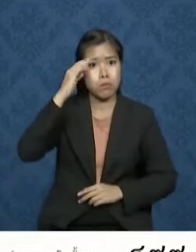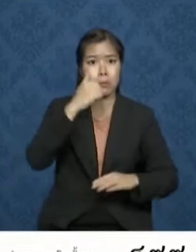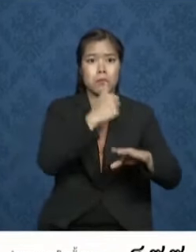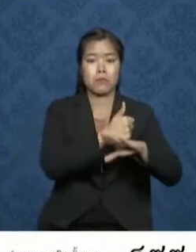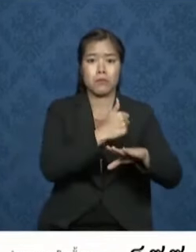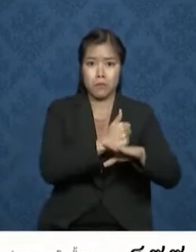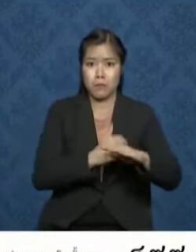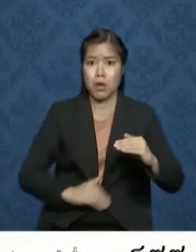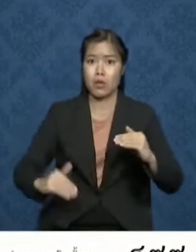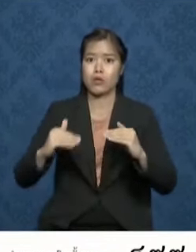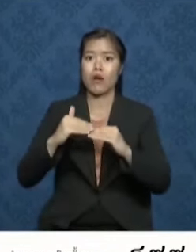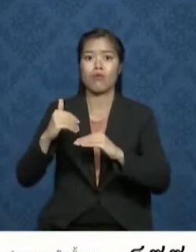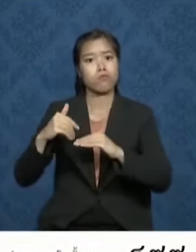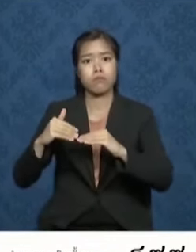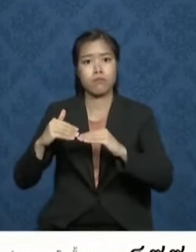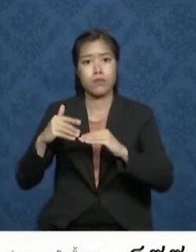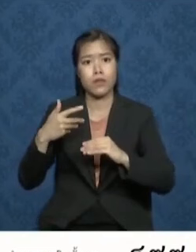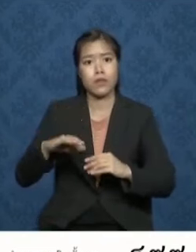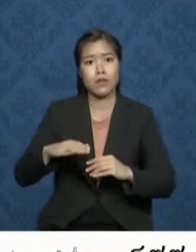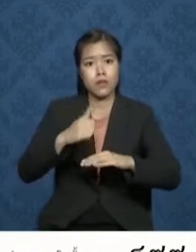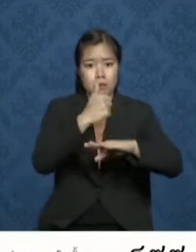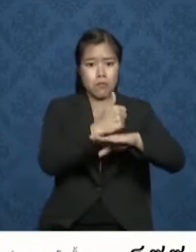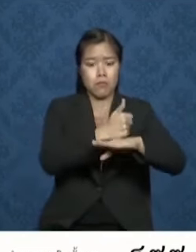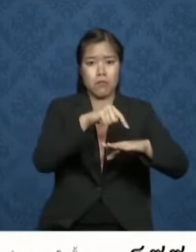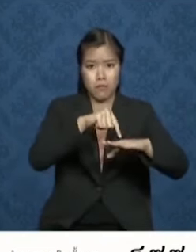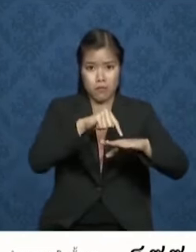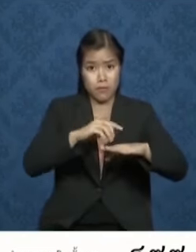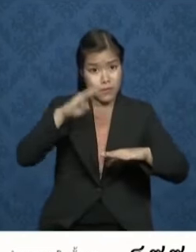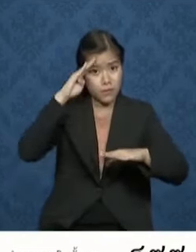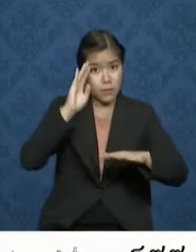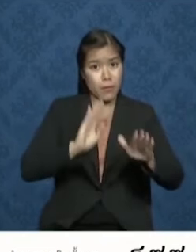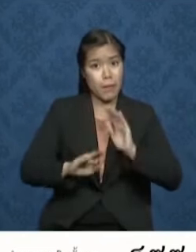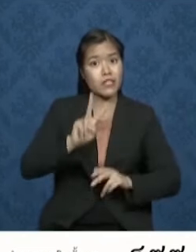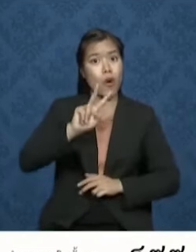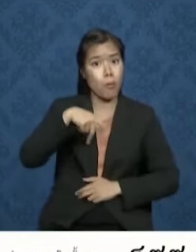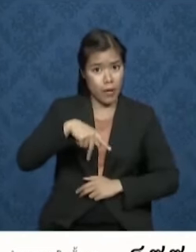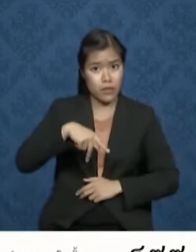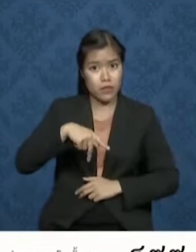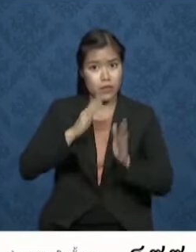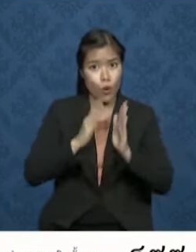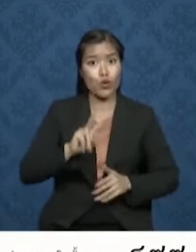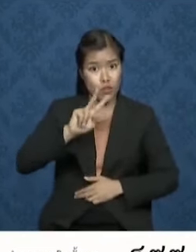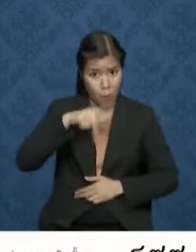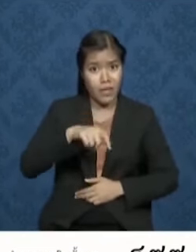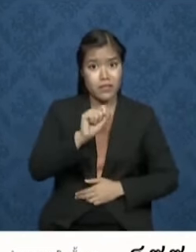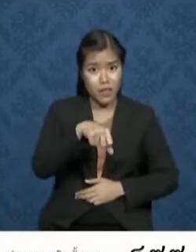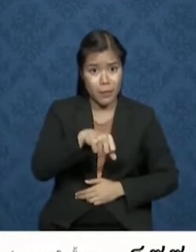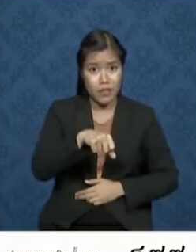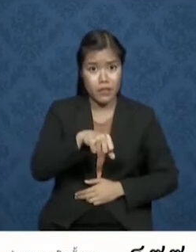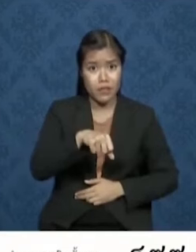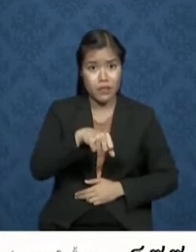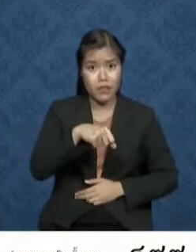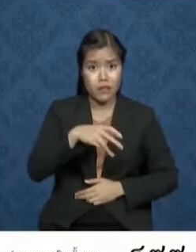อธิบดีโดยนายพลกลาโหมมีประมาณ 2,000คนใช่หรือไม่ถ้าใช่กลายเป็นมีอธิบดีเนี่ย